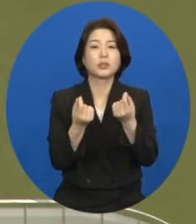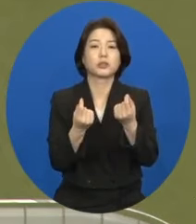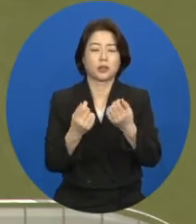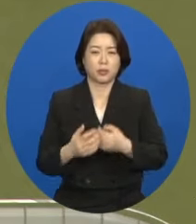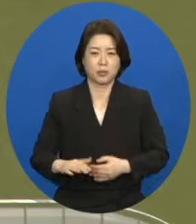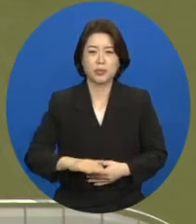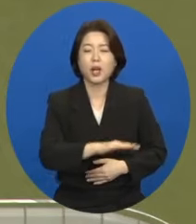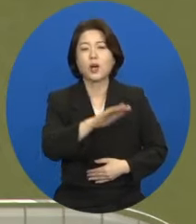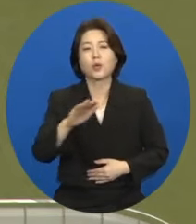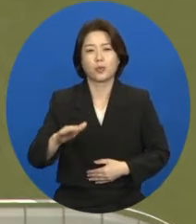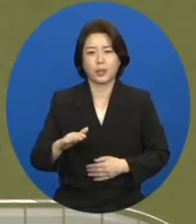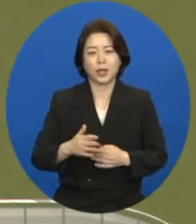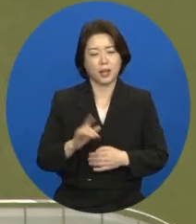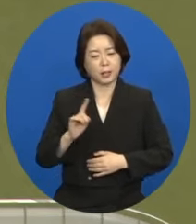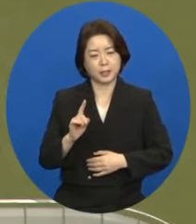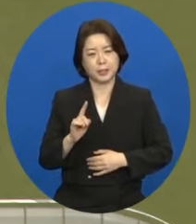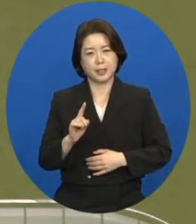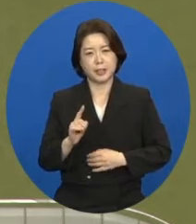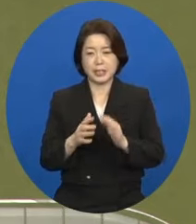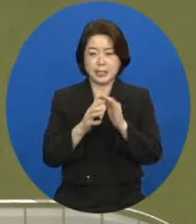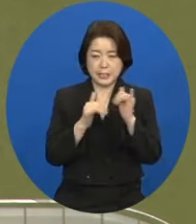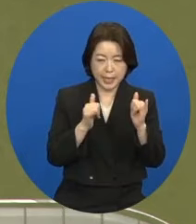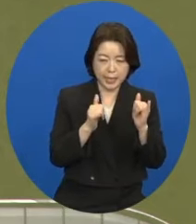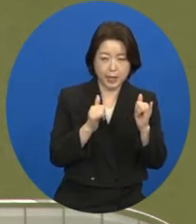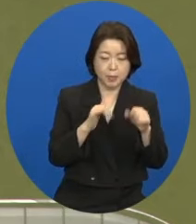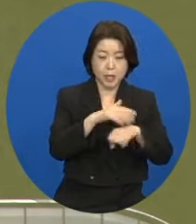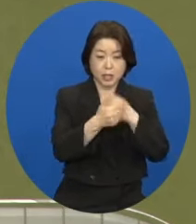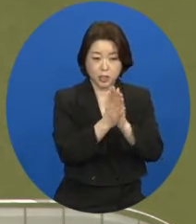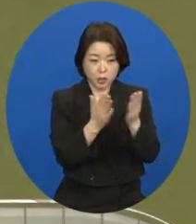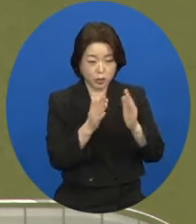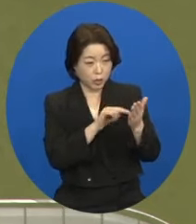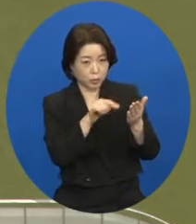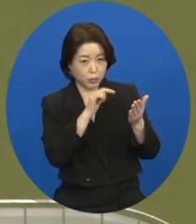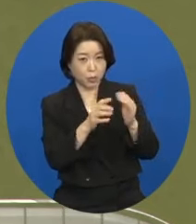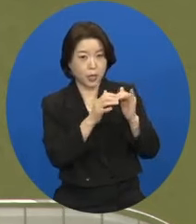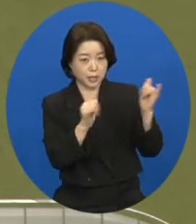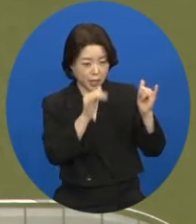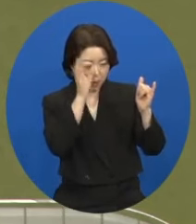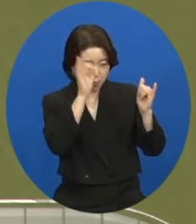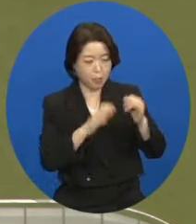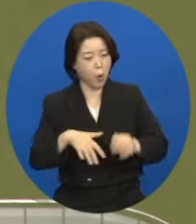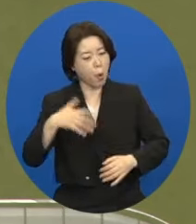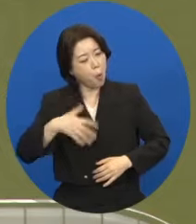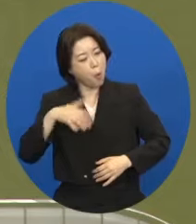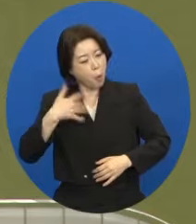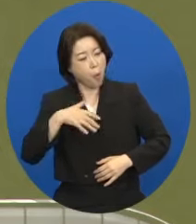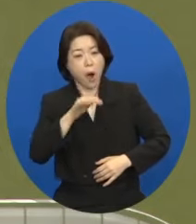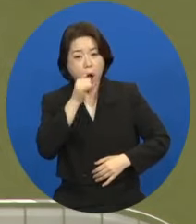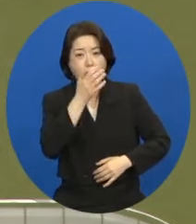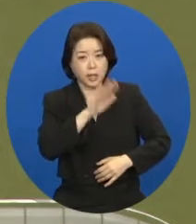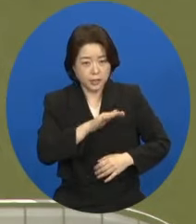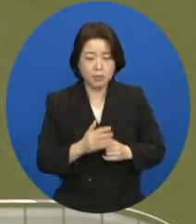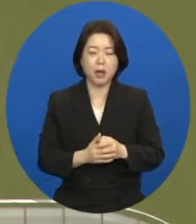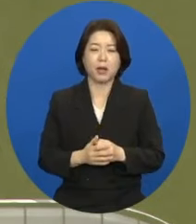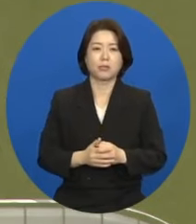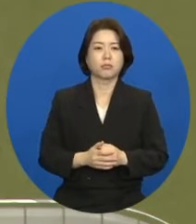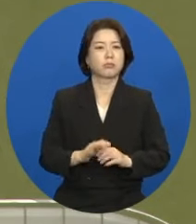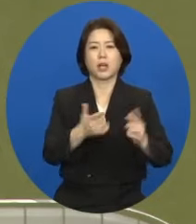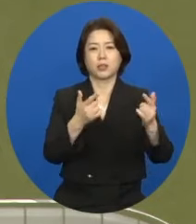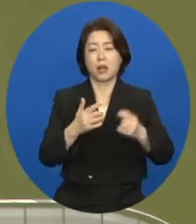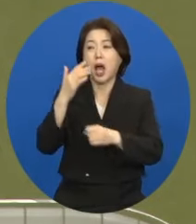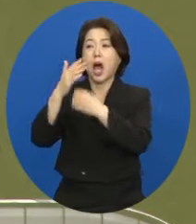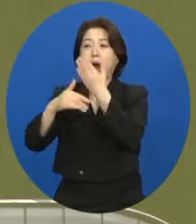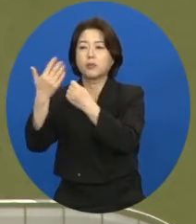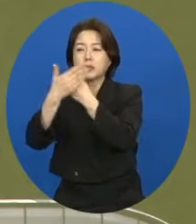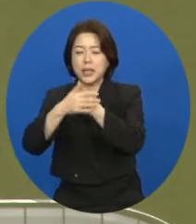우리가 어떤 사람의 인물, 어떤 성경의 인물을 야 대단하다, 여러분 그렇지 않아요. 하나님의 은혜가 부어졌기 때문에 그런